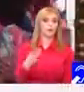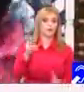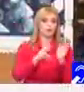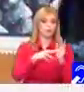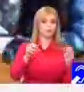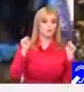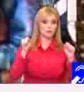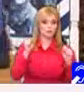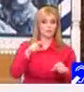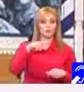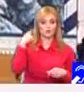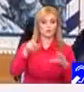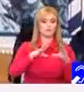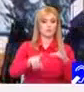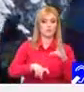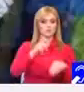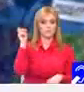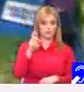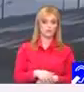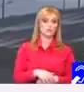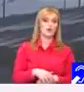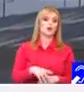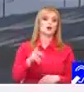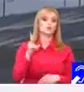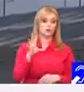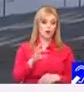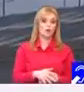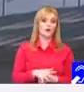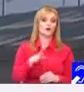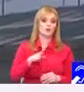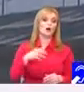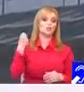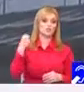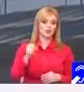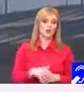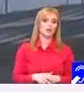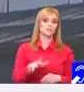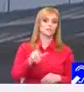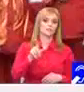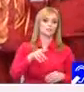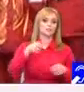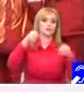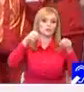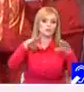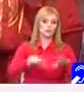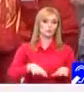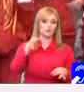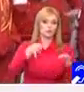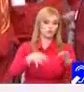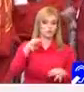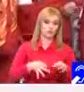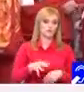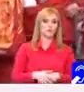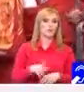28 de sportivi ruși excluși pentru dopaj au câștigat o acțiune deschisă la Curtea de Arbitraj din Sport. Decizia nu înseamnă automat prezența